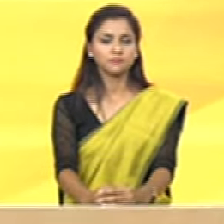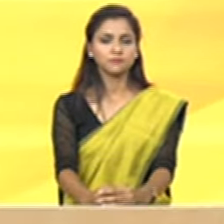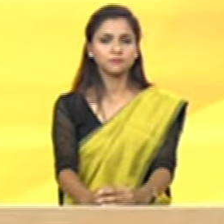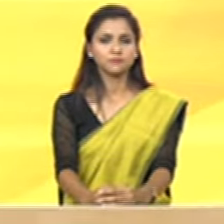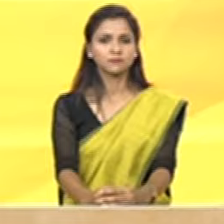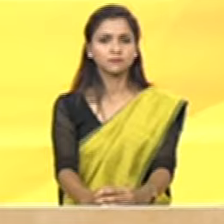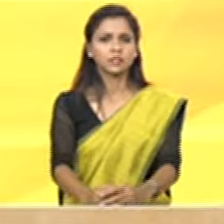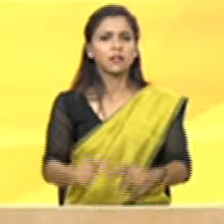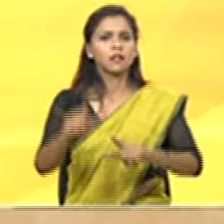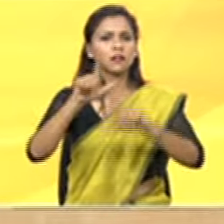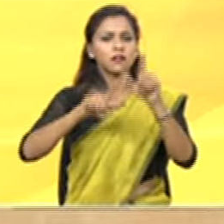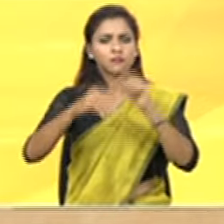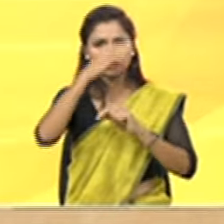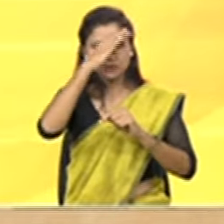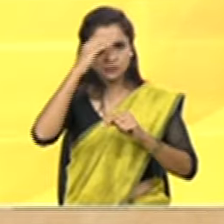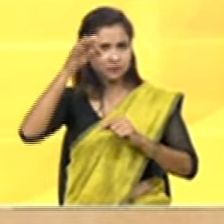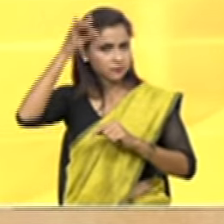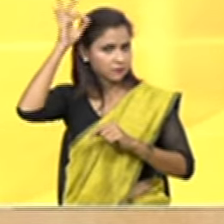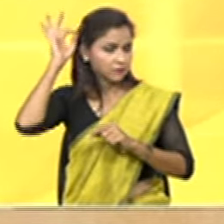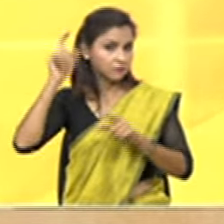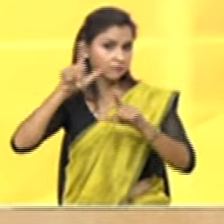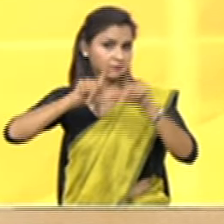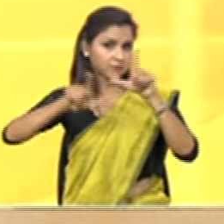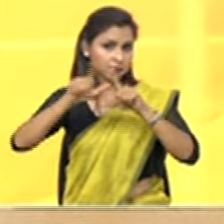रहा गम